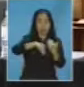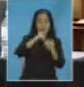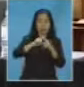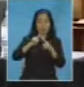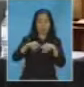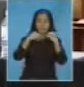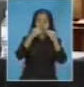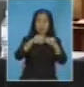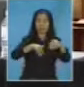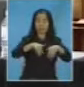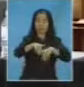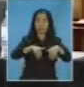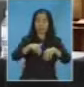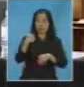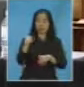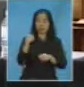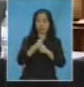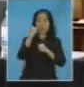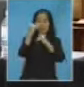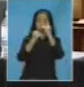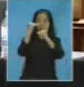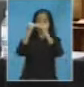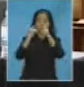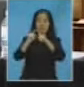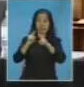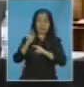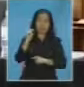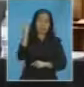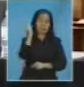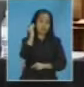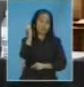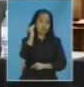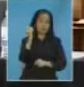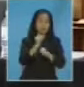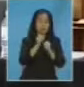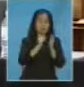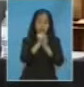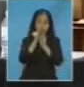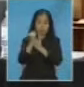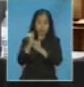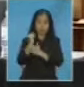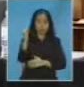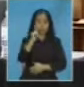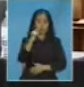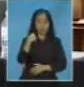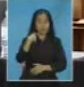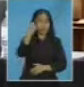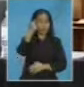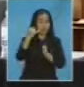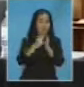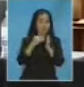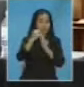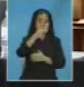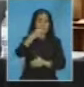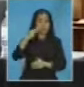นผู้มีส่วนได้เสียในการพัฒนาต่างๆได้เข้าถึงข้อมูลข่าวสารอย่างถูกต้องเที่ยงตรงทันการพอเพียงเข้าใจได้ง่ายและ